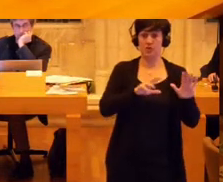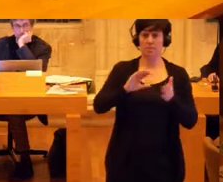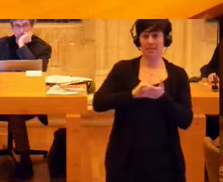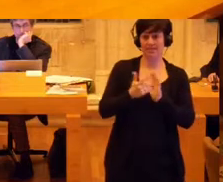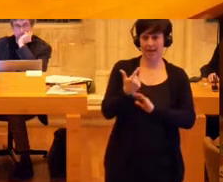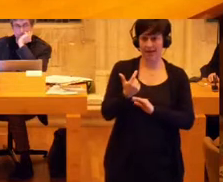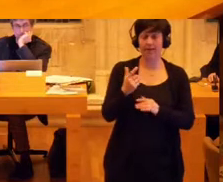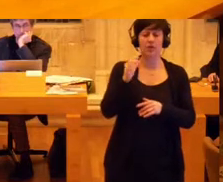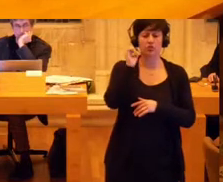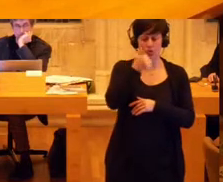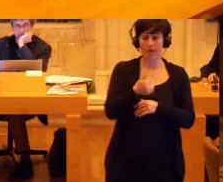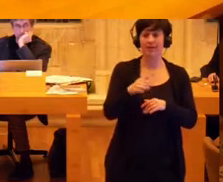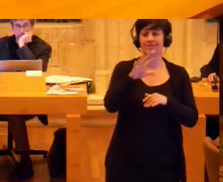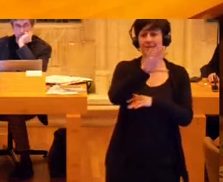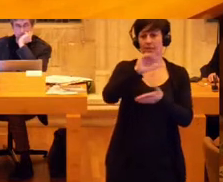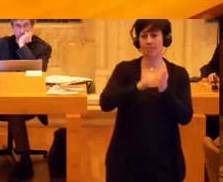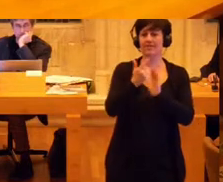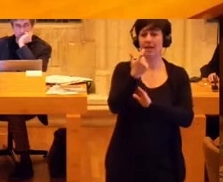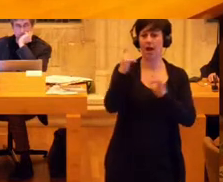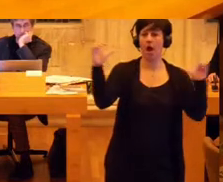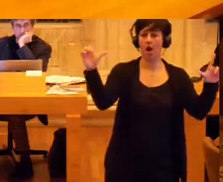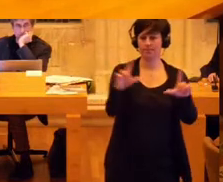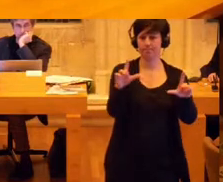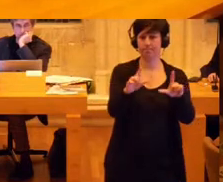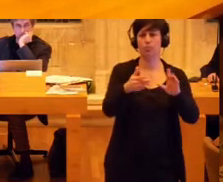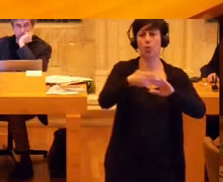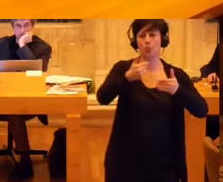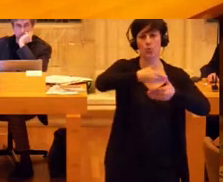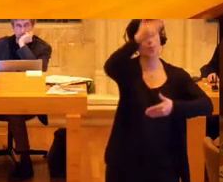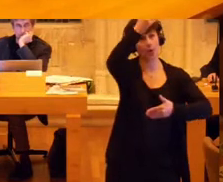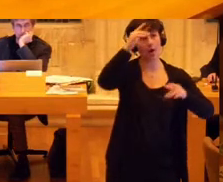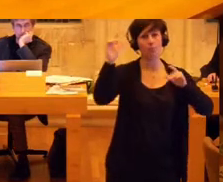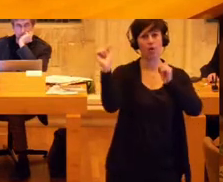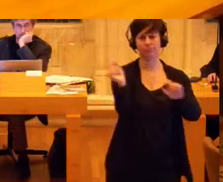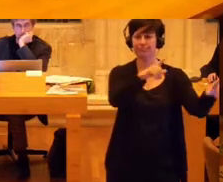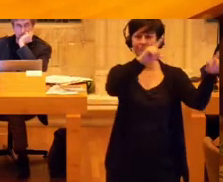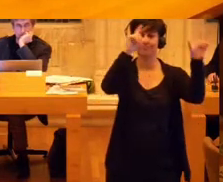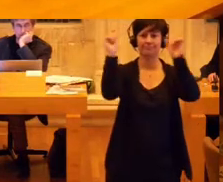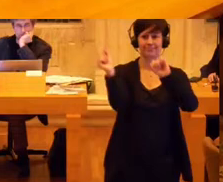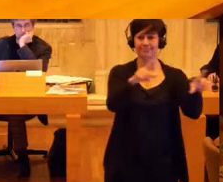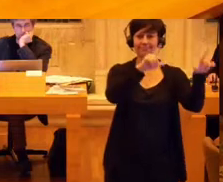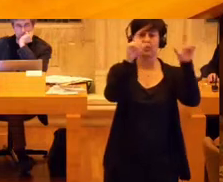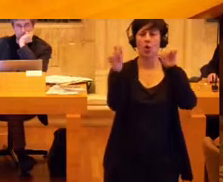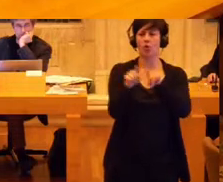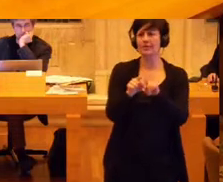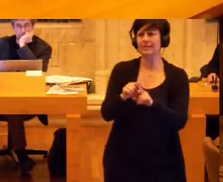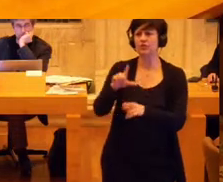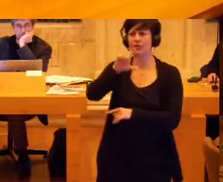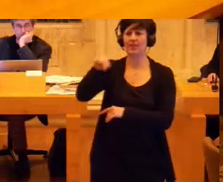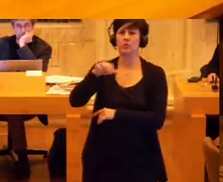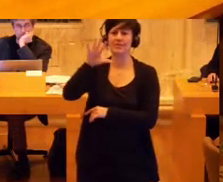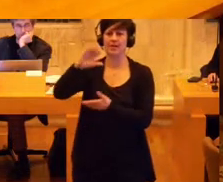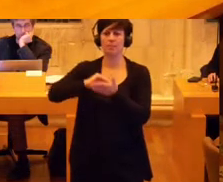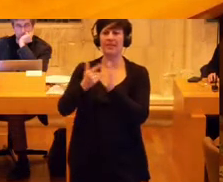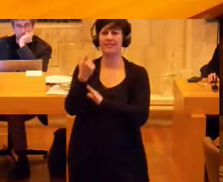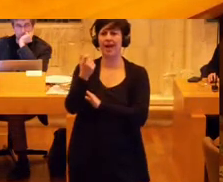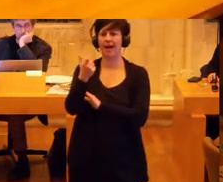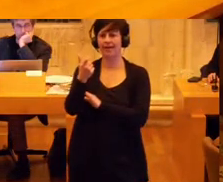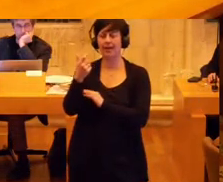mètres carrés pour des dispositifs au mur et 2,5 mètres carrés maximum pour des